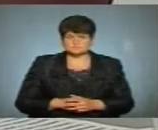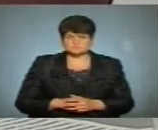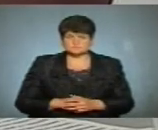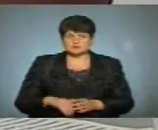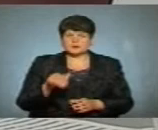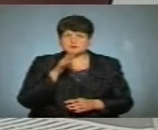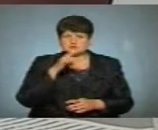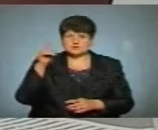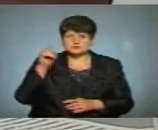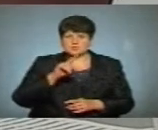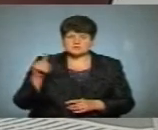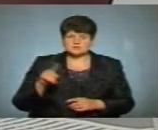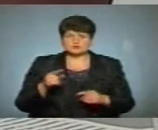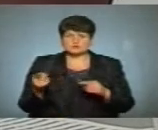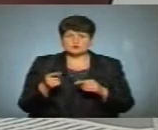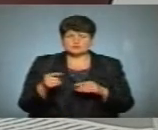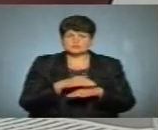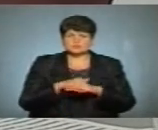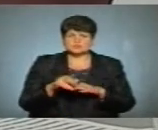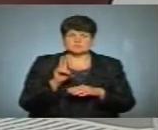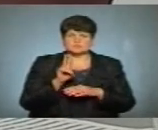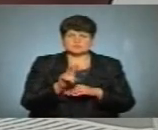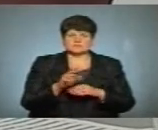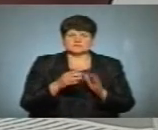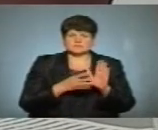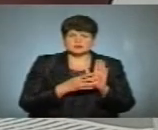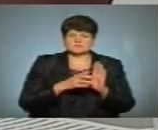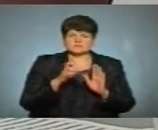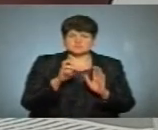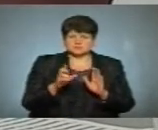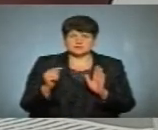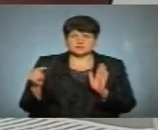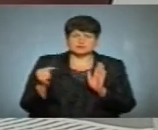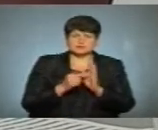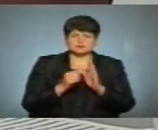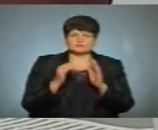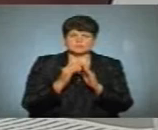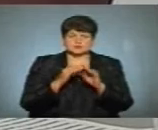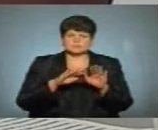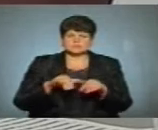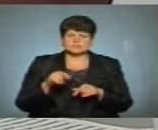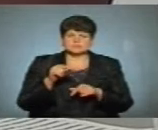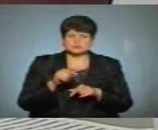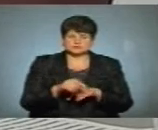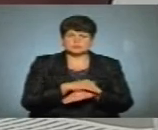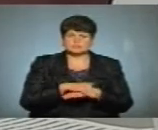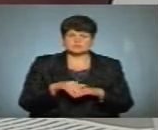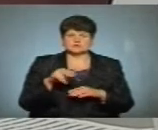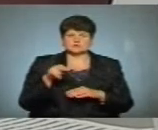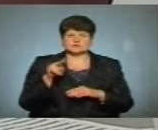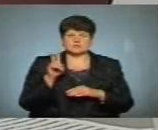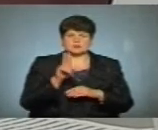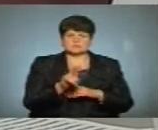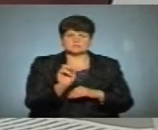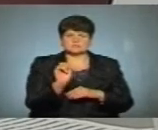Під час грози в Тернополі на вулиці Тролейбусній 9Б блискавка влучила у будинок. Після того у будинок на вулиці Тролейбусна 12,